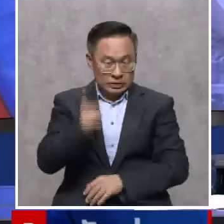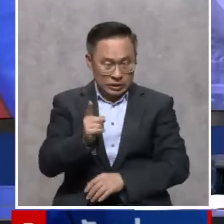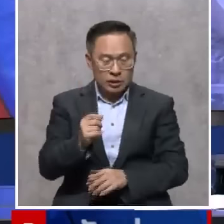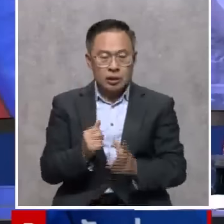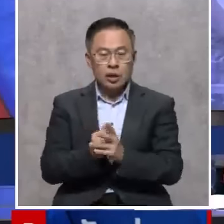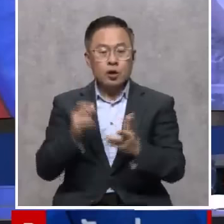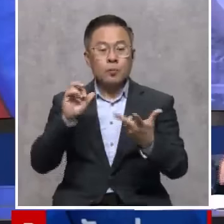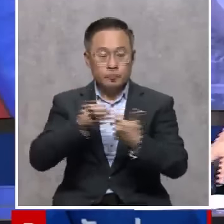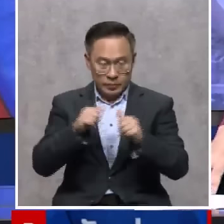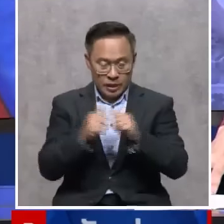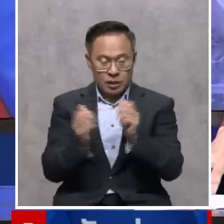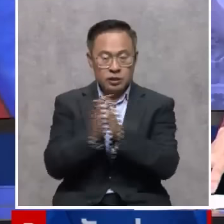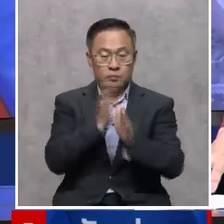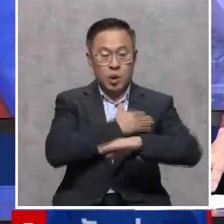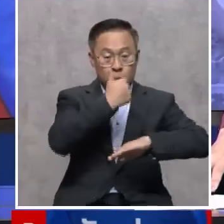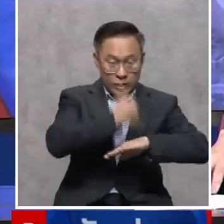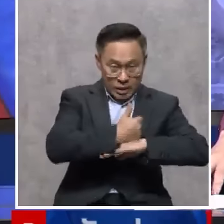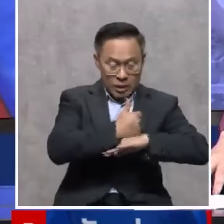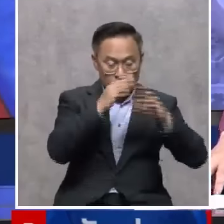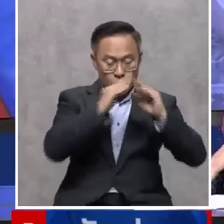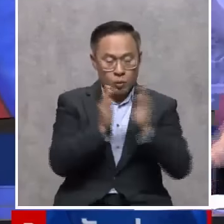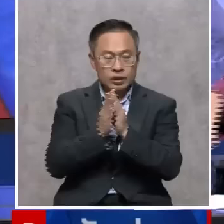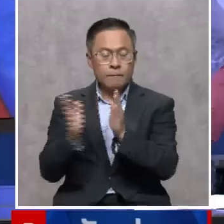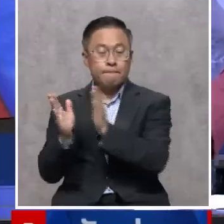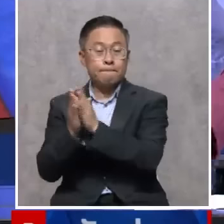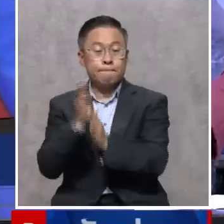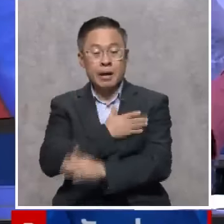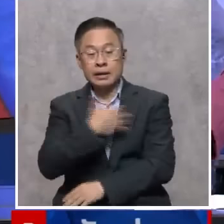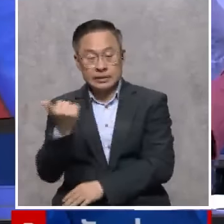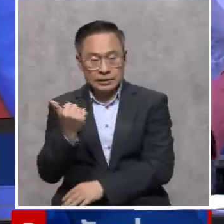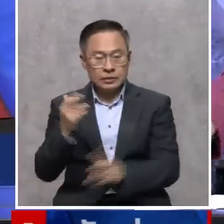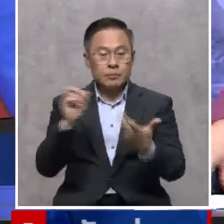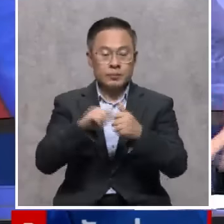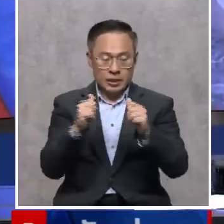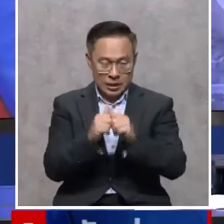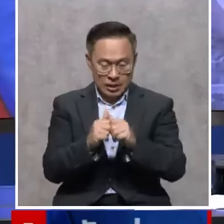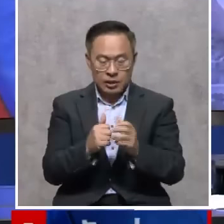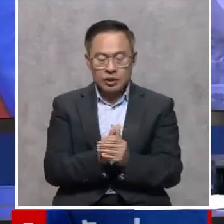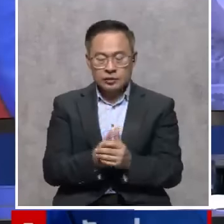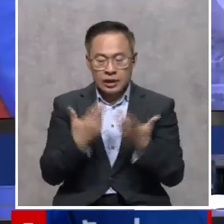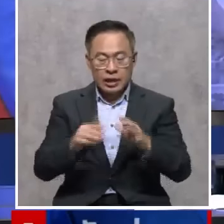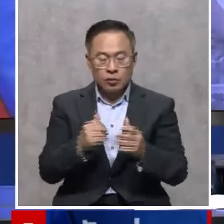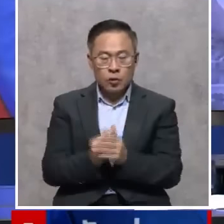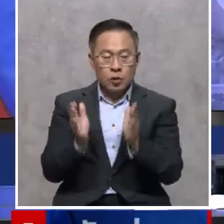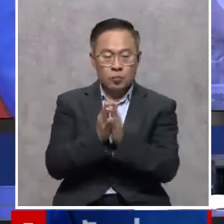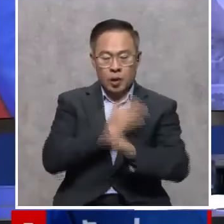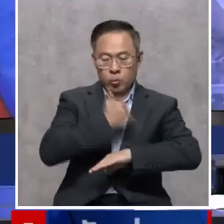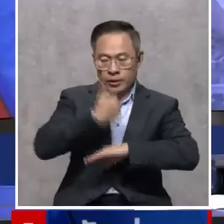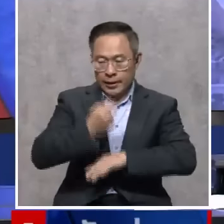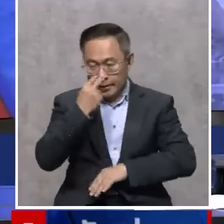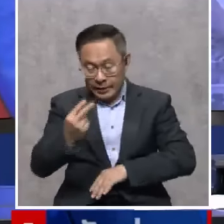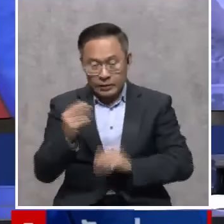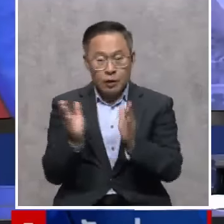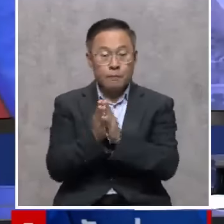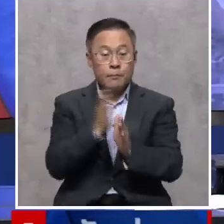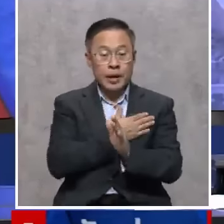กับพระลูกวัดคนอื่นก็คือเหมือนกันกับทำอะไรพระอีกรูปหนึ่งไม่ได้อ่ะก็เลยมาลงกับสุนัขตัวนี้ซึ่งสุนัขตัวนี้เนี่ย